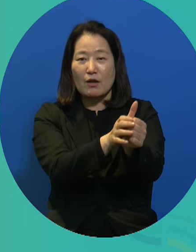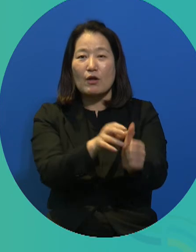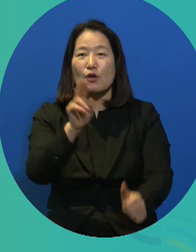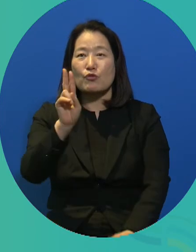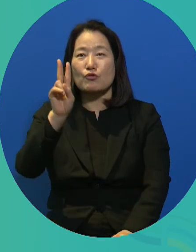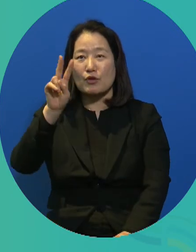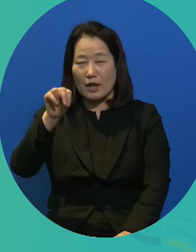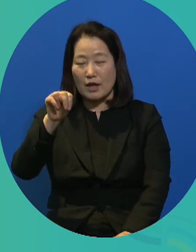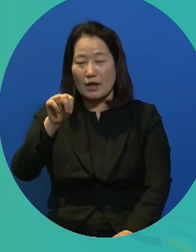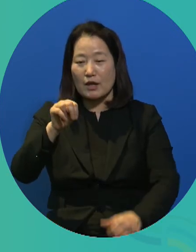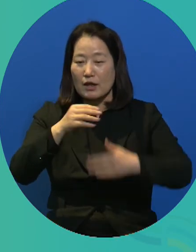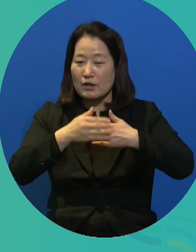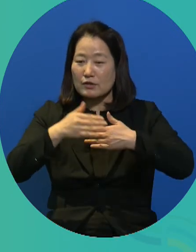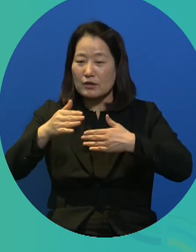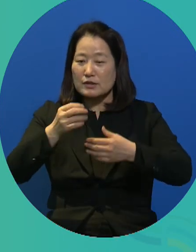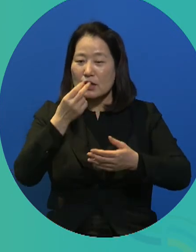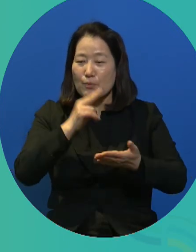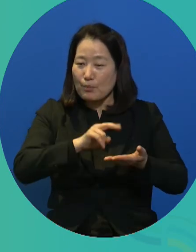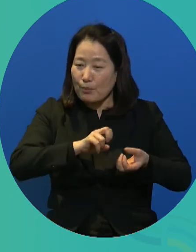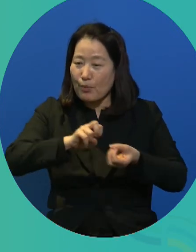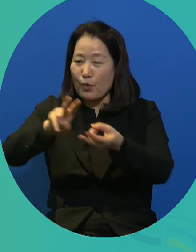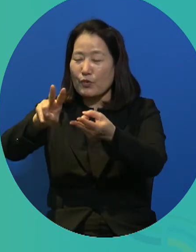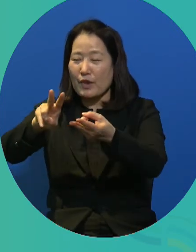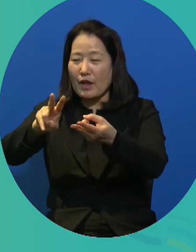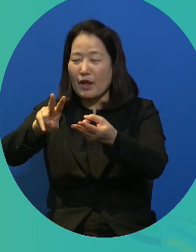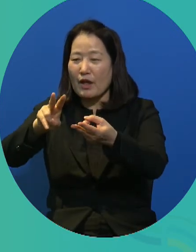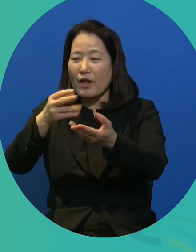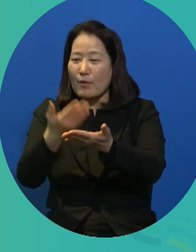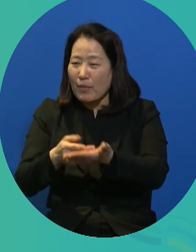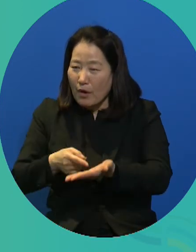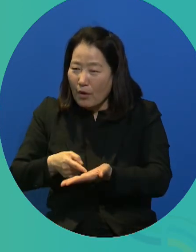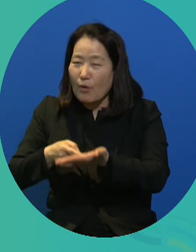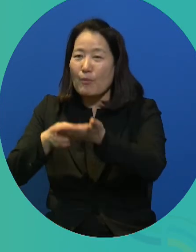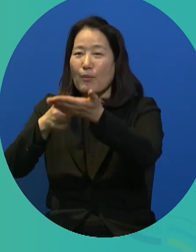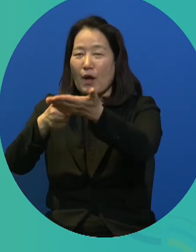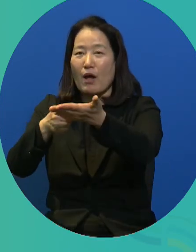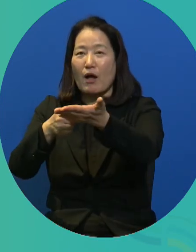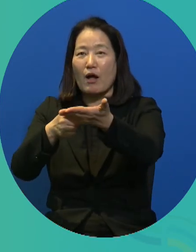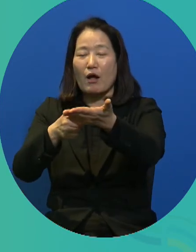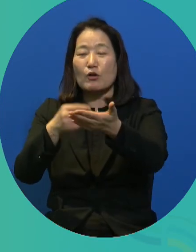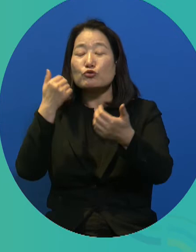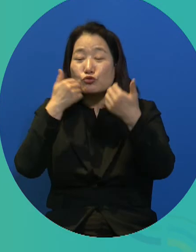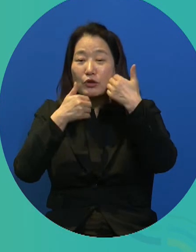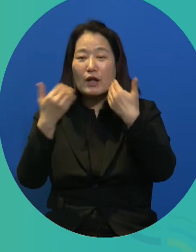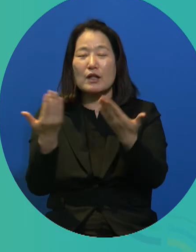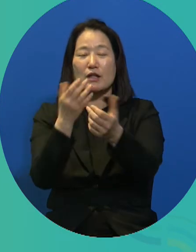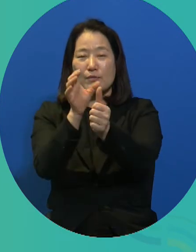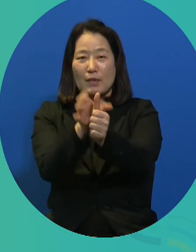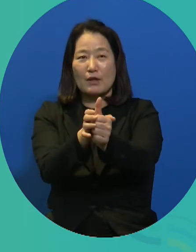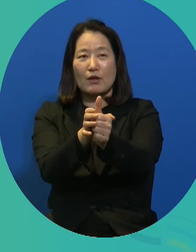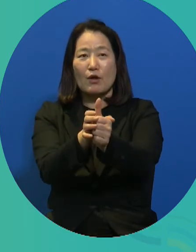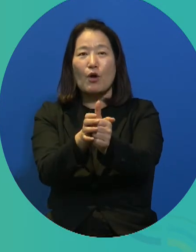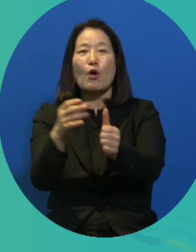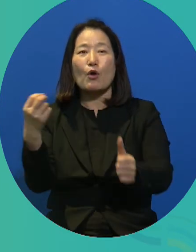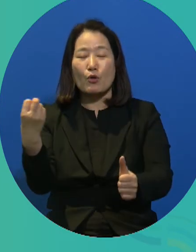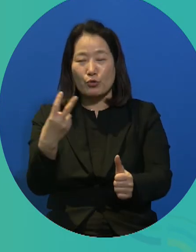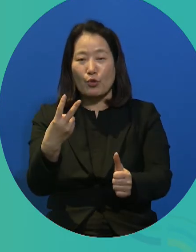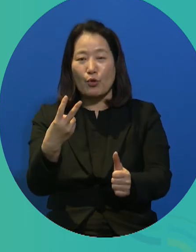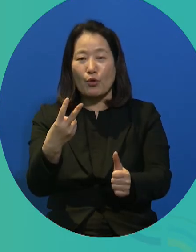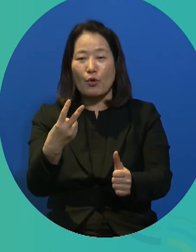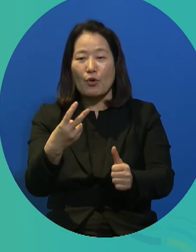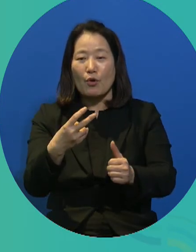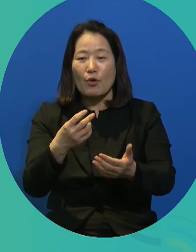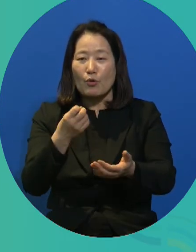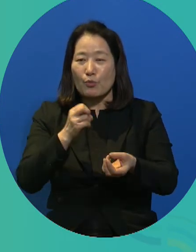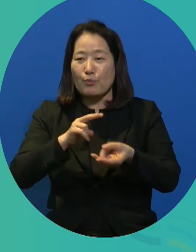유엔의 절차를 보내고 진정서를 내는 지원을 어떻게 할 것이며, 그리고 그 절차 지원과 이후에